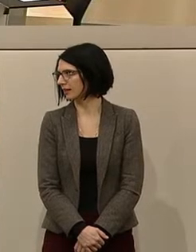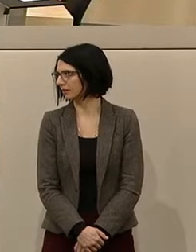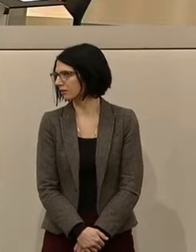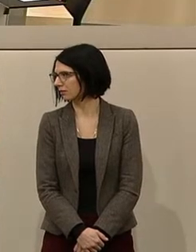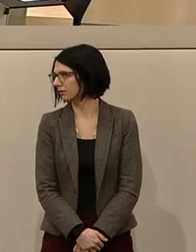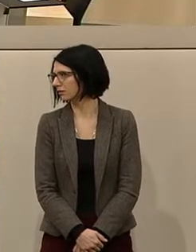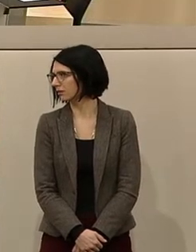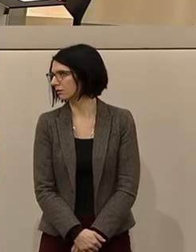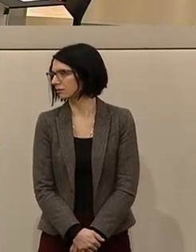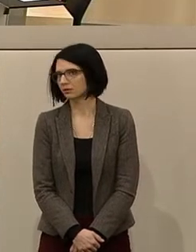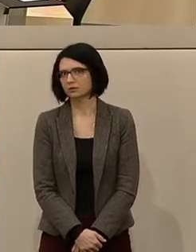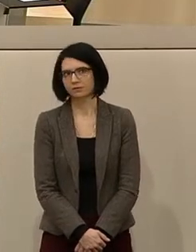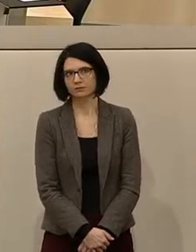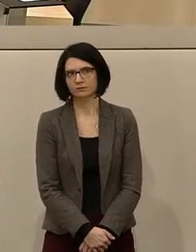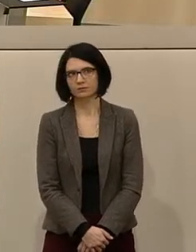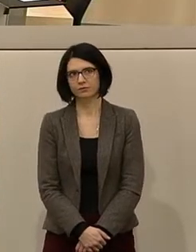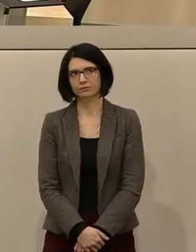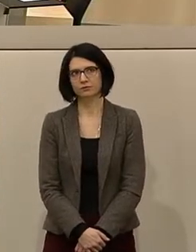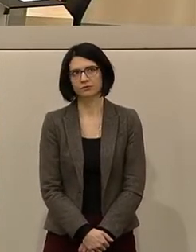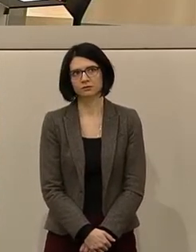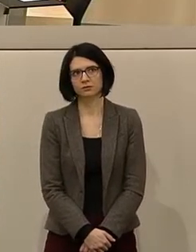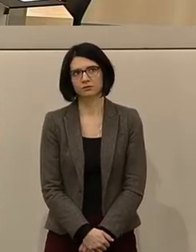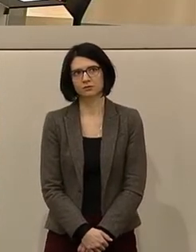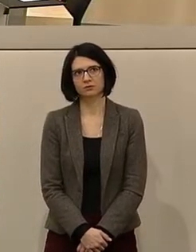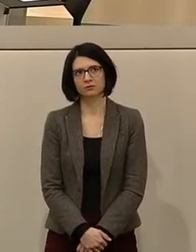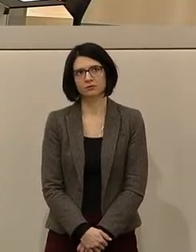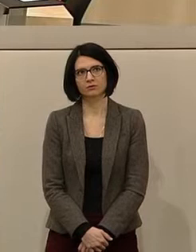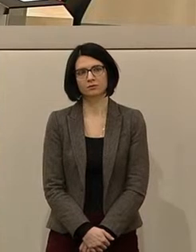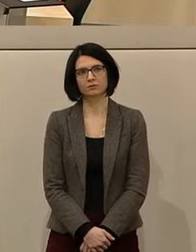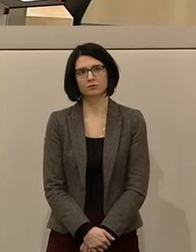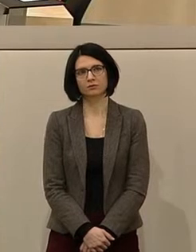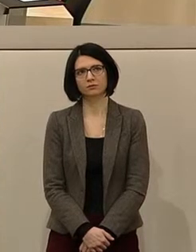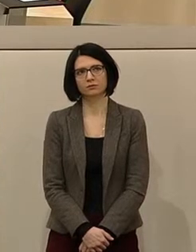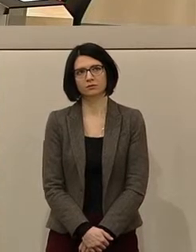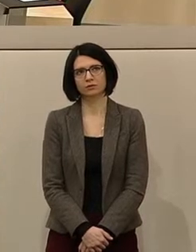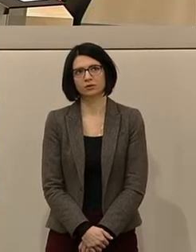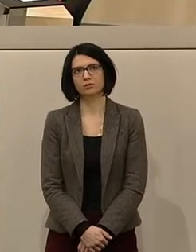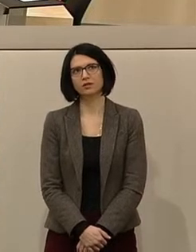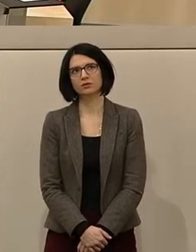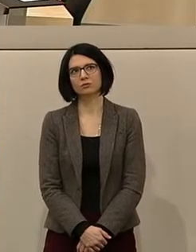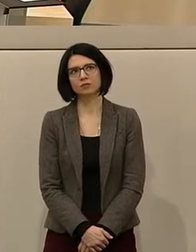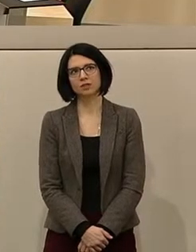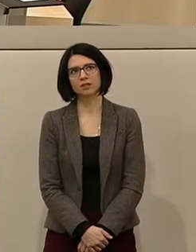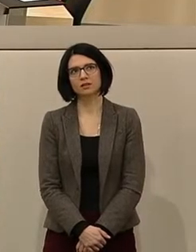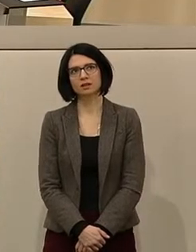Der Kanzler steht am Rande und erledigt Mails oder E-Mails oder SMS.